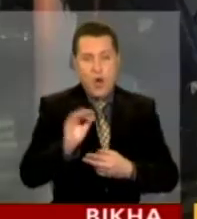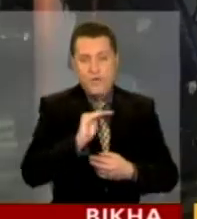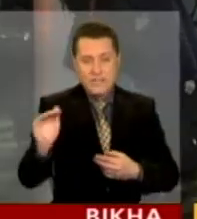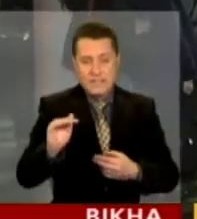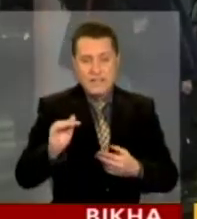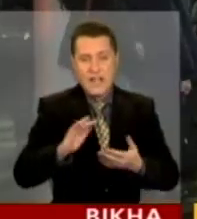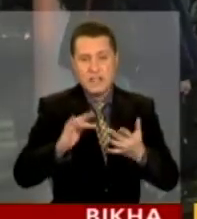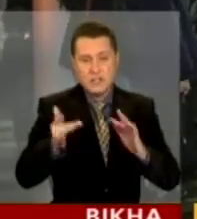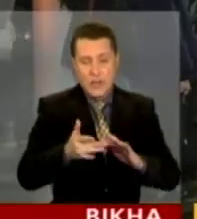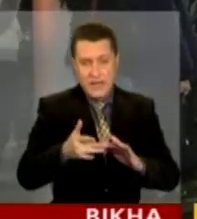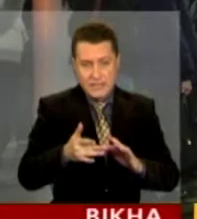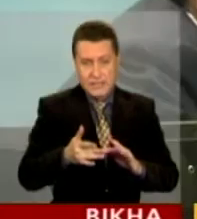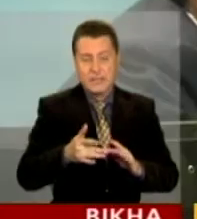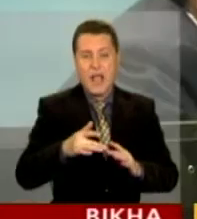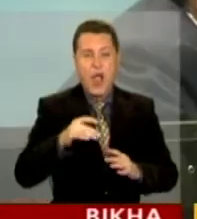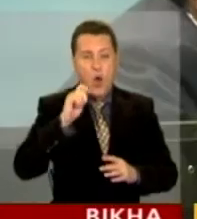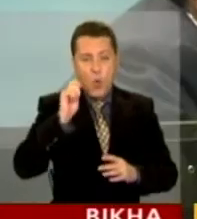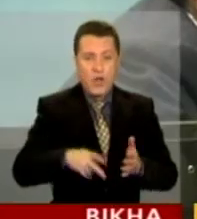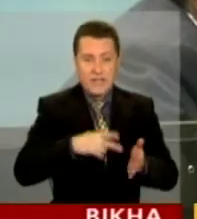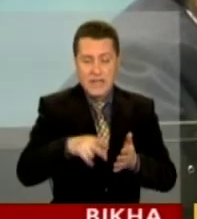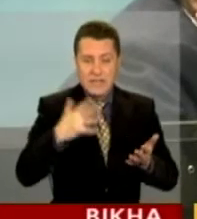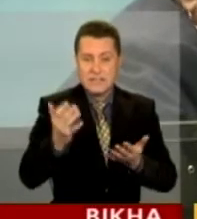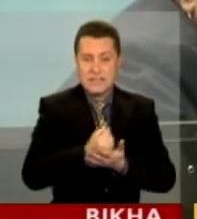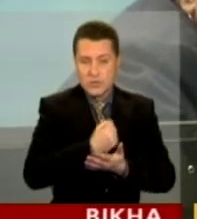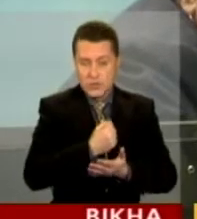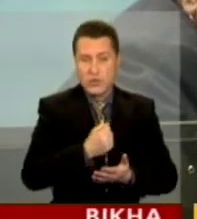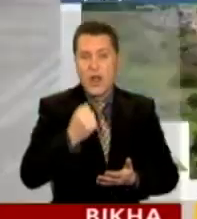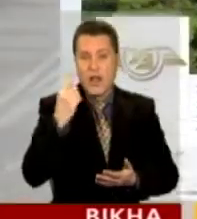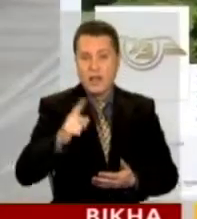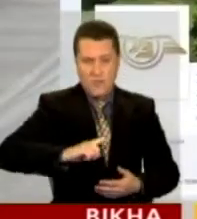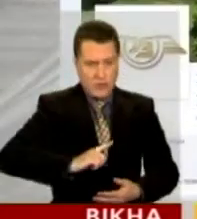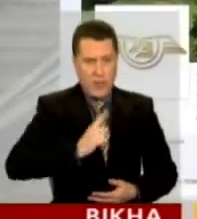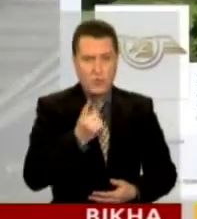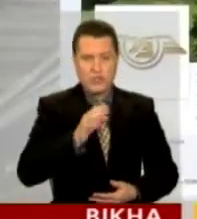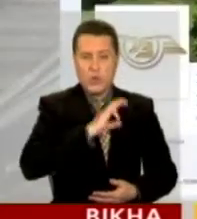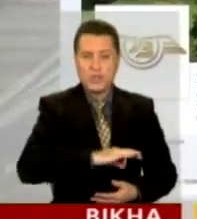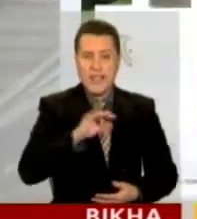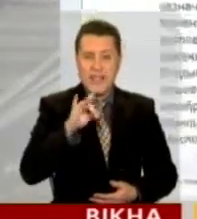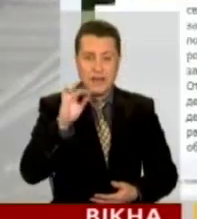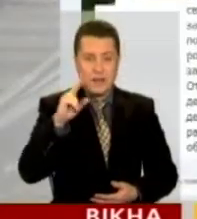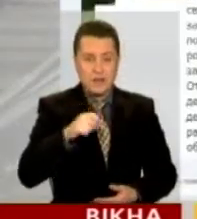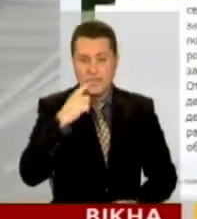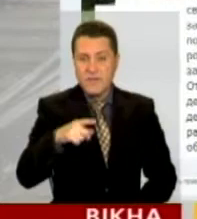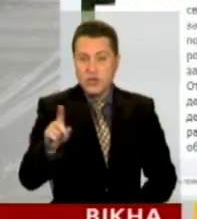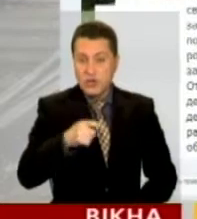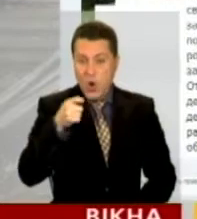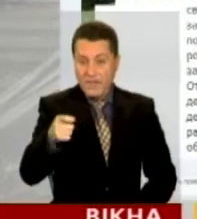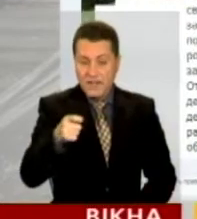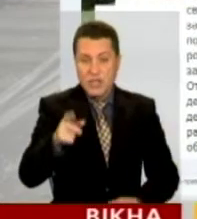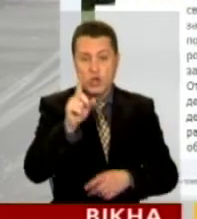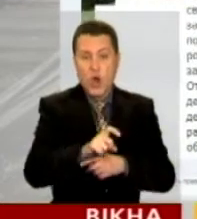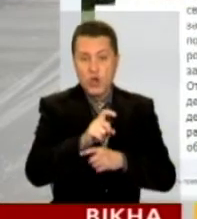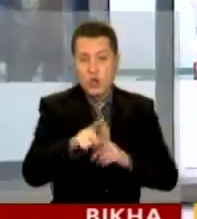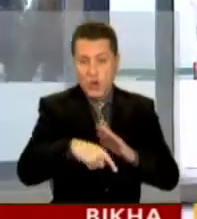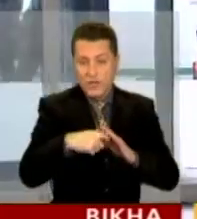сторінці «Укрзалізниці» у Фейсбуці. Вікна відшукали одного із найобурніших користувачів. Пані Ірина стверджує, що квитки до її рідного